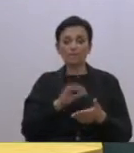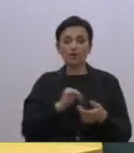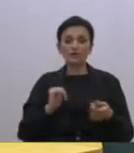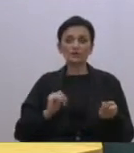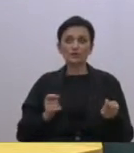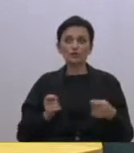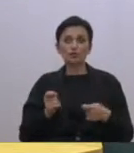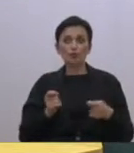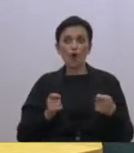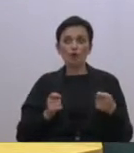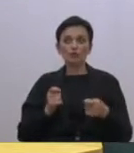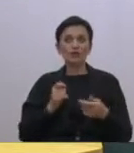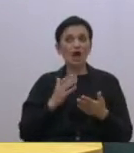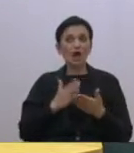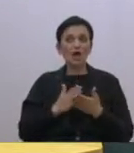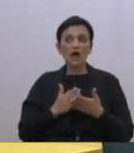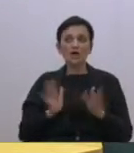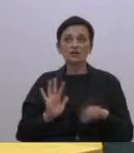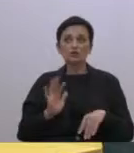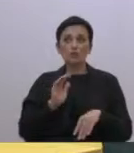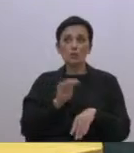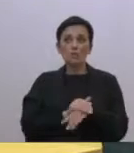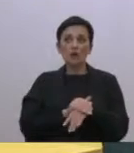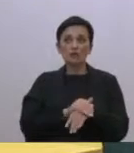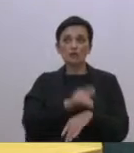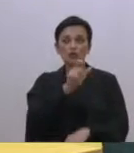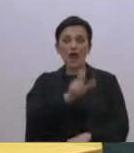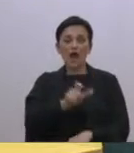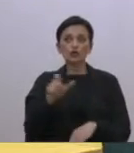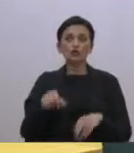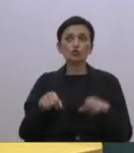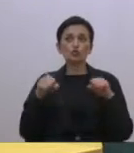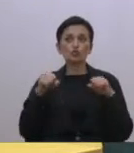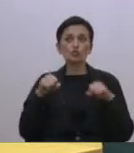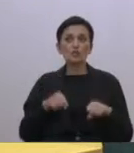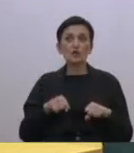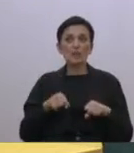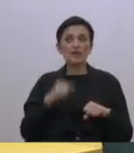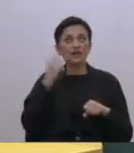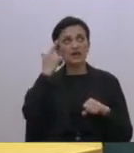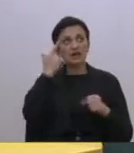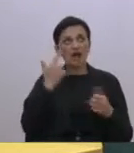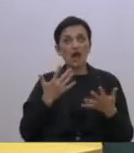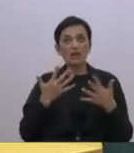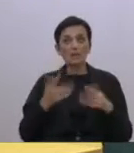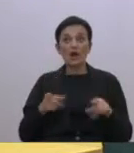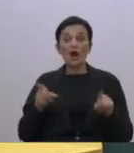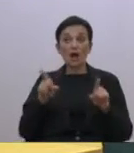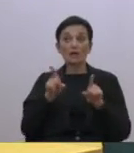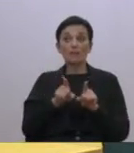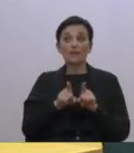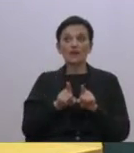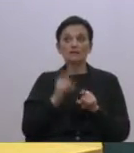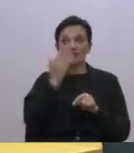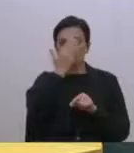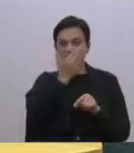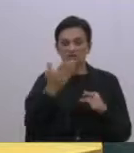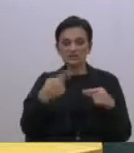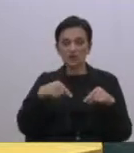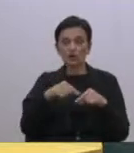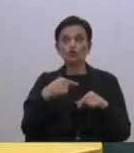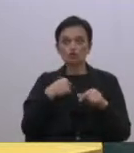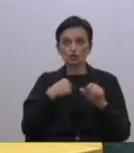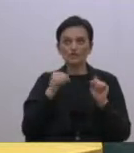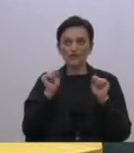თვითმართველობა, არ არსებობს ფაქტობრივად ადამიანის უფლებების გაგება. და ასეთი საზოგადოება ჩვენ